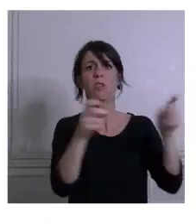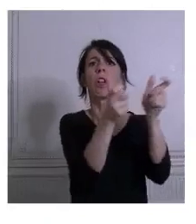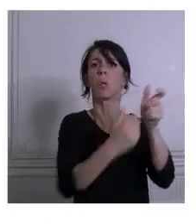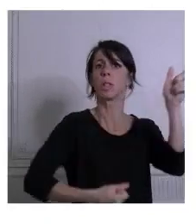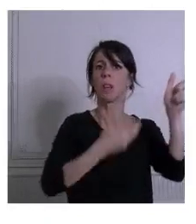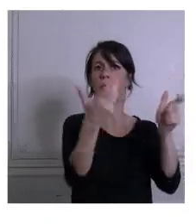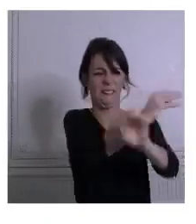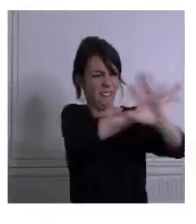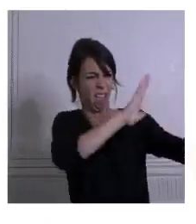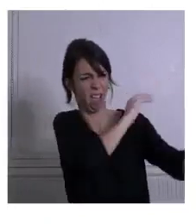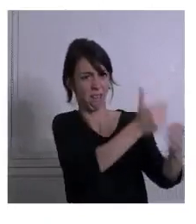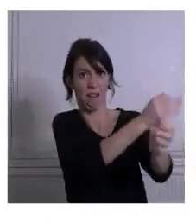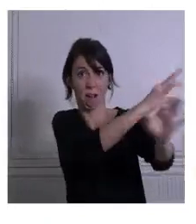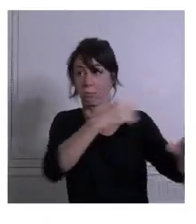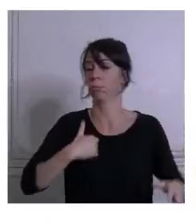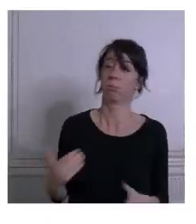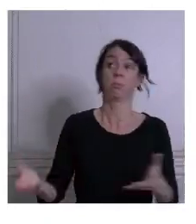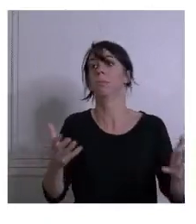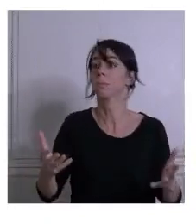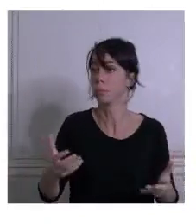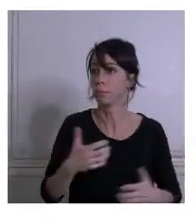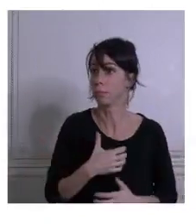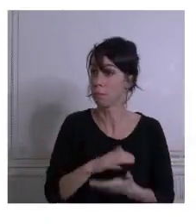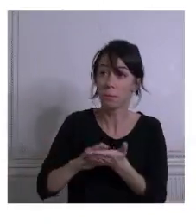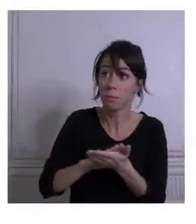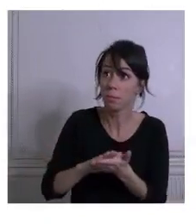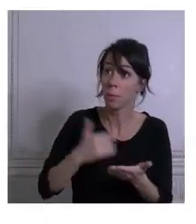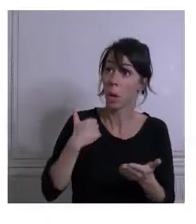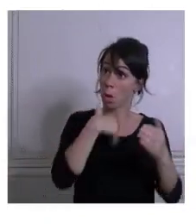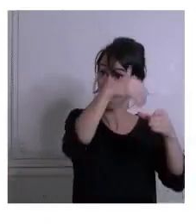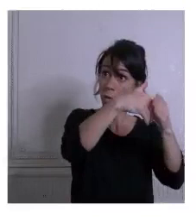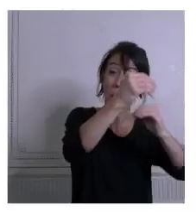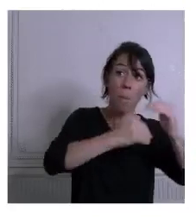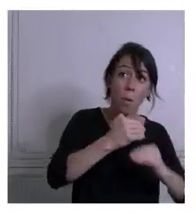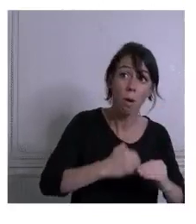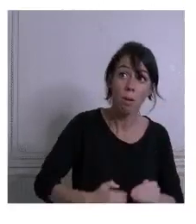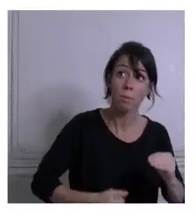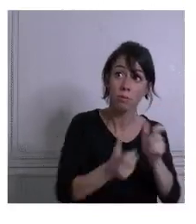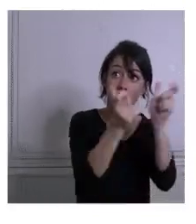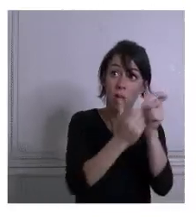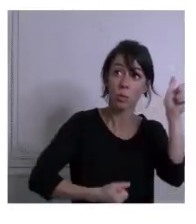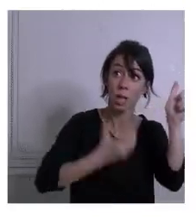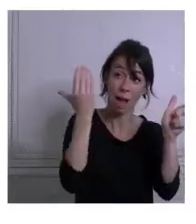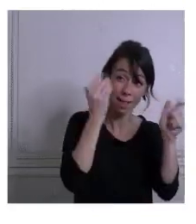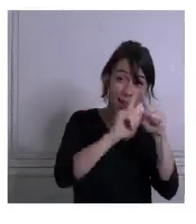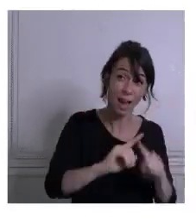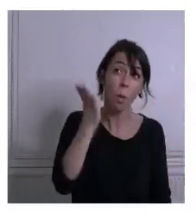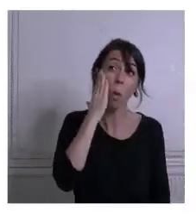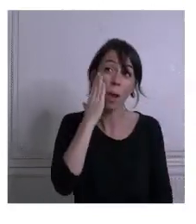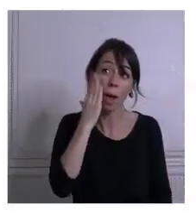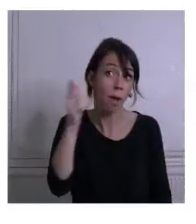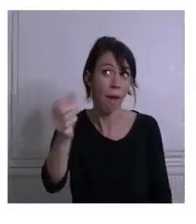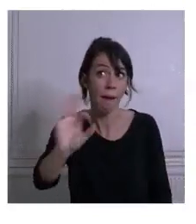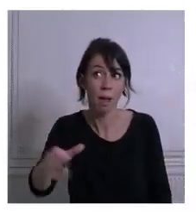des collectivités, nous avons deux sénateurs ici, le soin de nous faire des textes, et c'est sur la base de ces textes-là. Alors on peut effectivement toujours